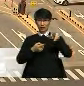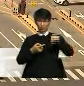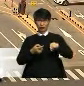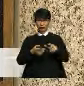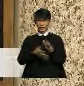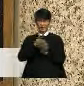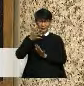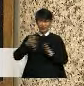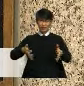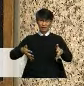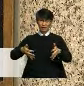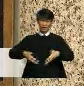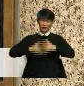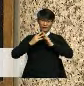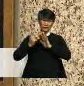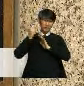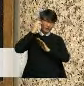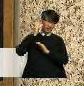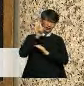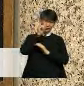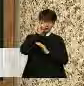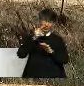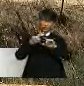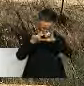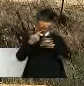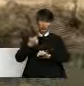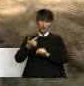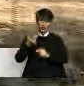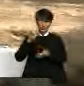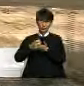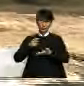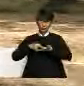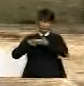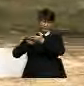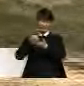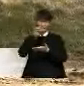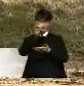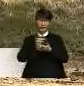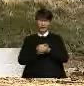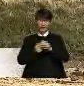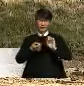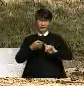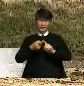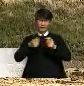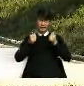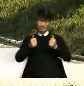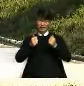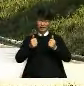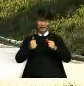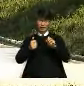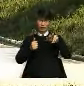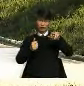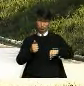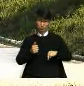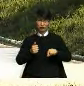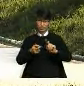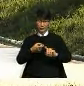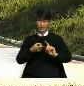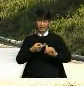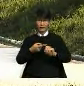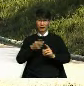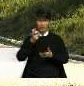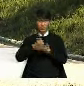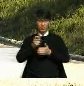문제 삼아 건립을 방해하고 있다며 지난 6월 소송을 낸 바 있습니다 이에 대해 재판부는 여주 씨의 처분 사유 가